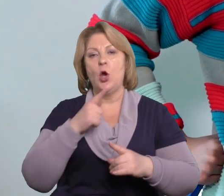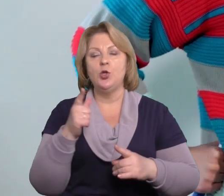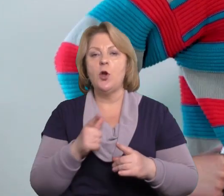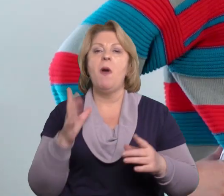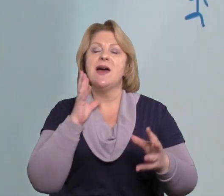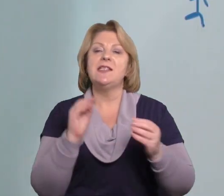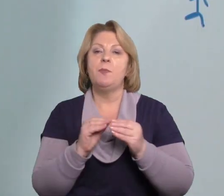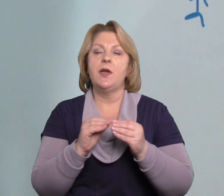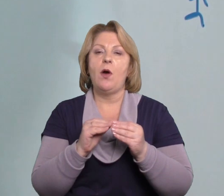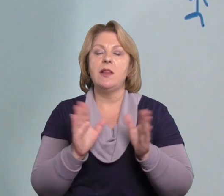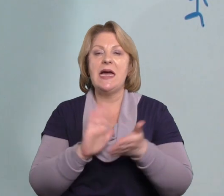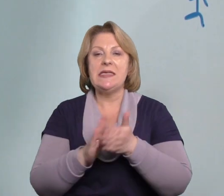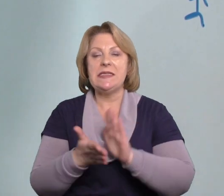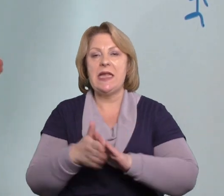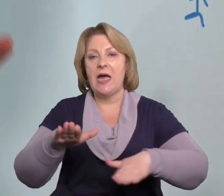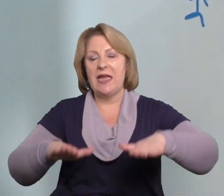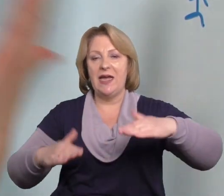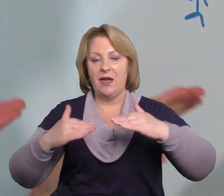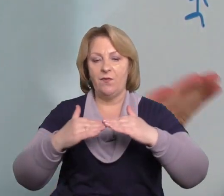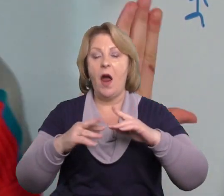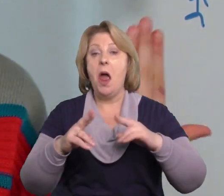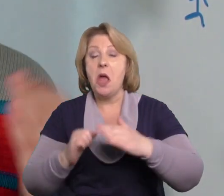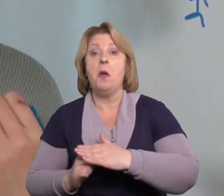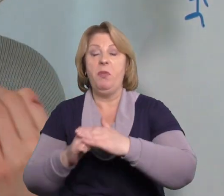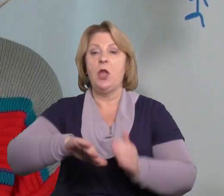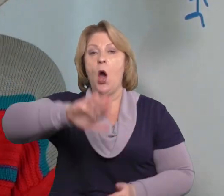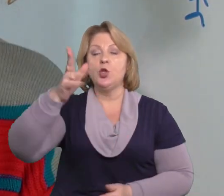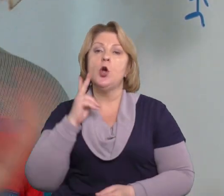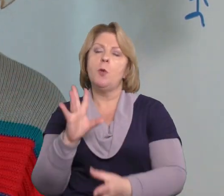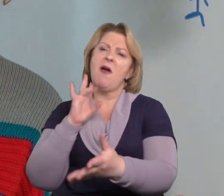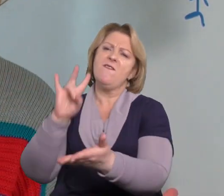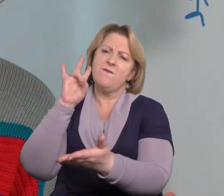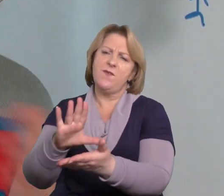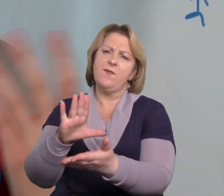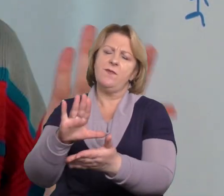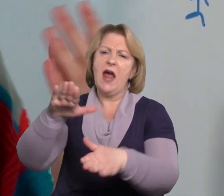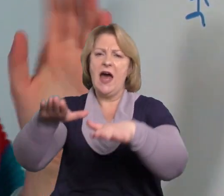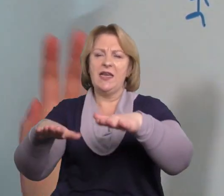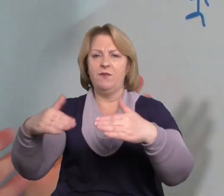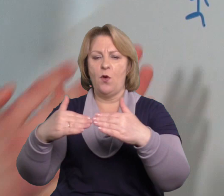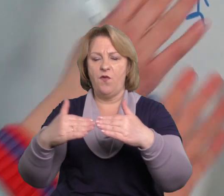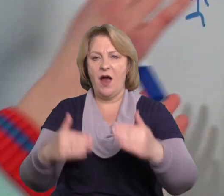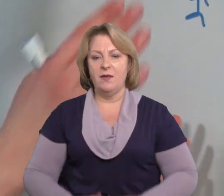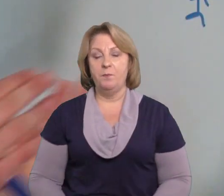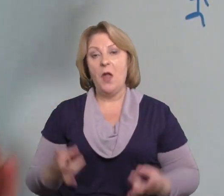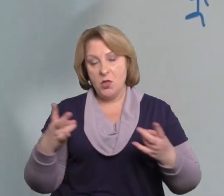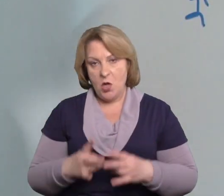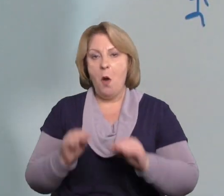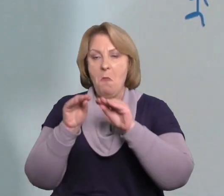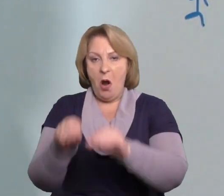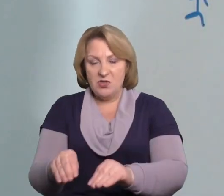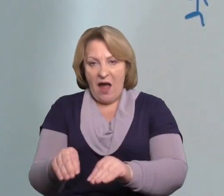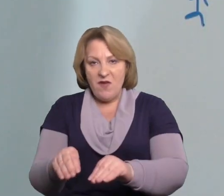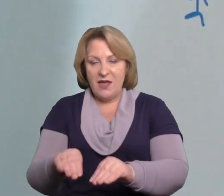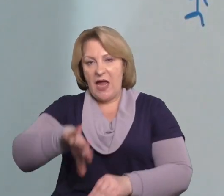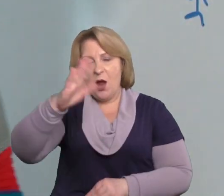зберігало стан рівноваги. Як підперти гору, щоб вона зберігала стан рівноваги? От уявіть, що вам треба поставити її